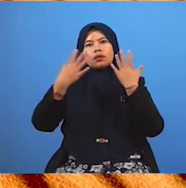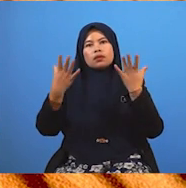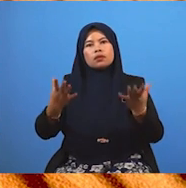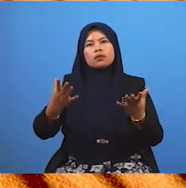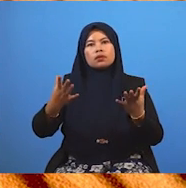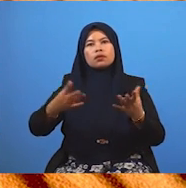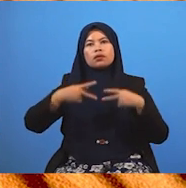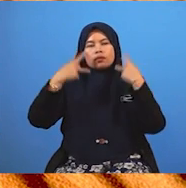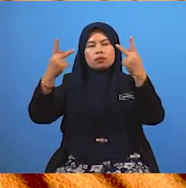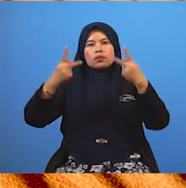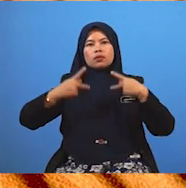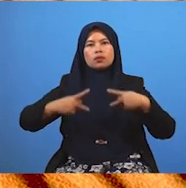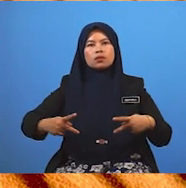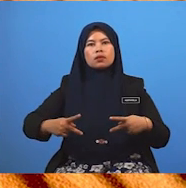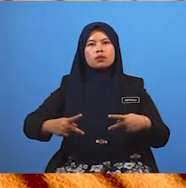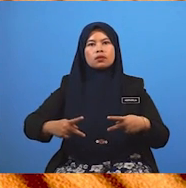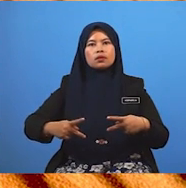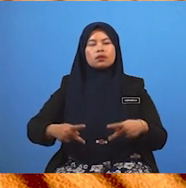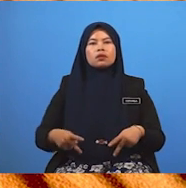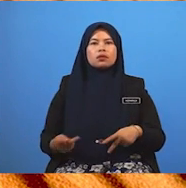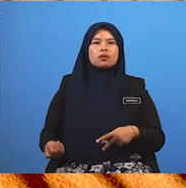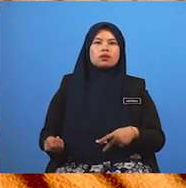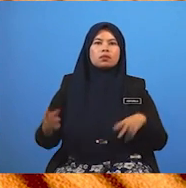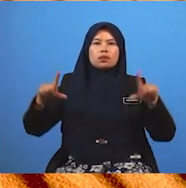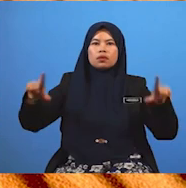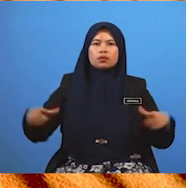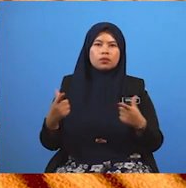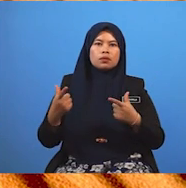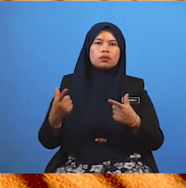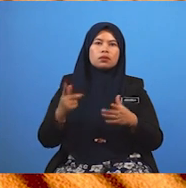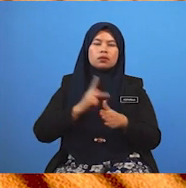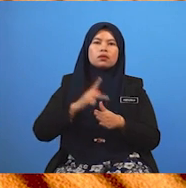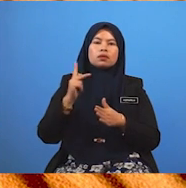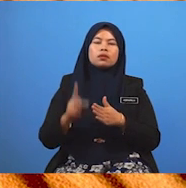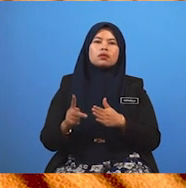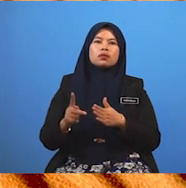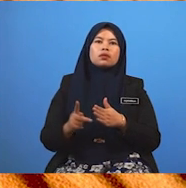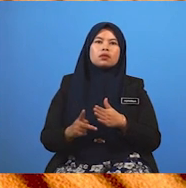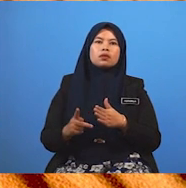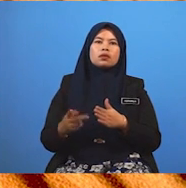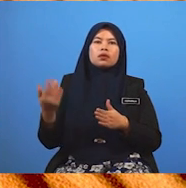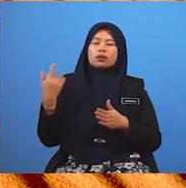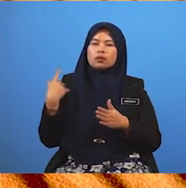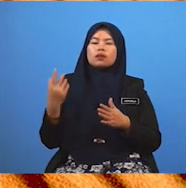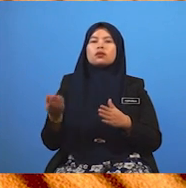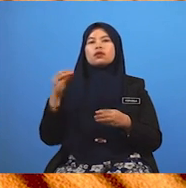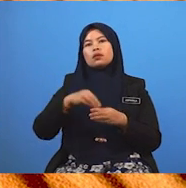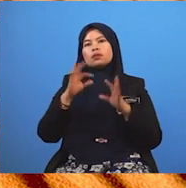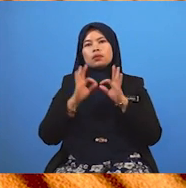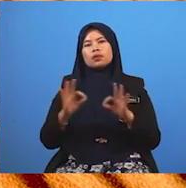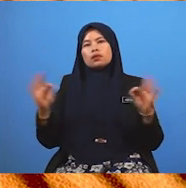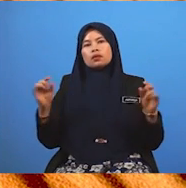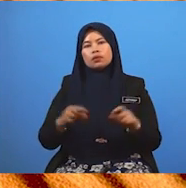kiamat. Terdapat ayat di dalam Al-Quran yang menggambarkan dengan jelas